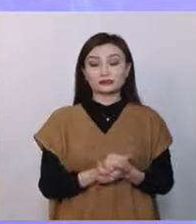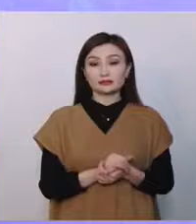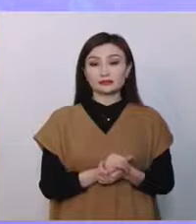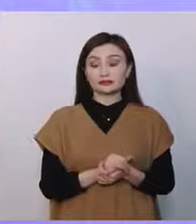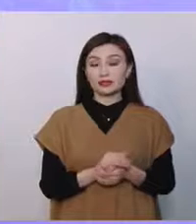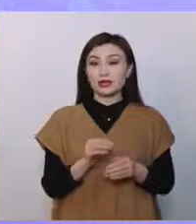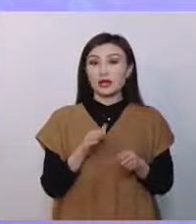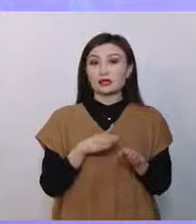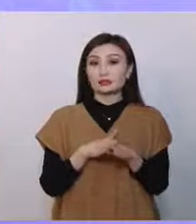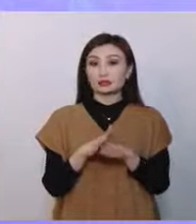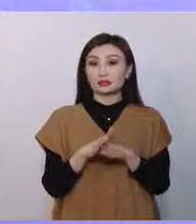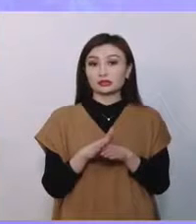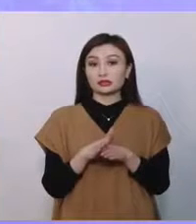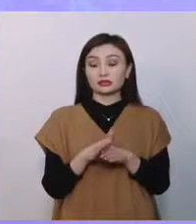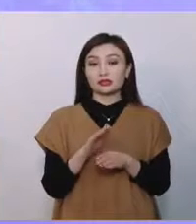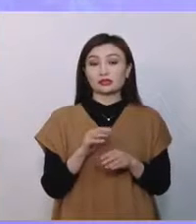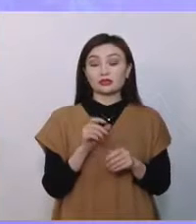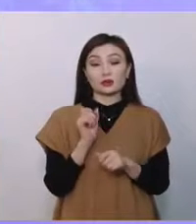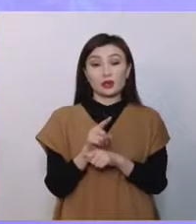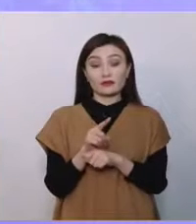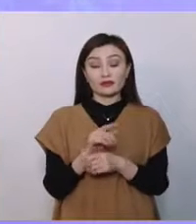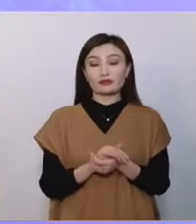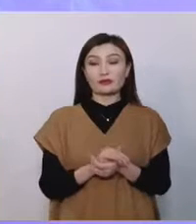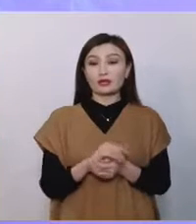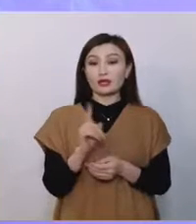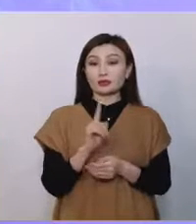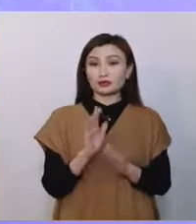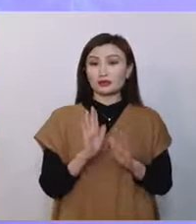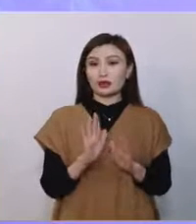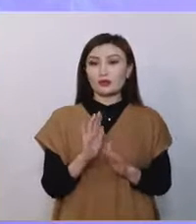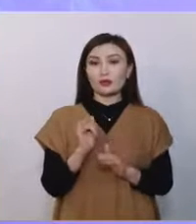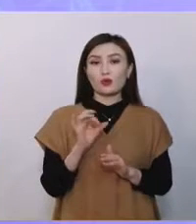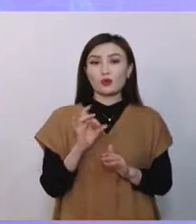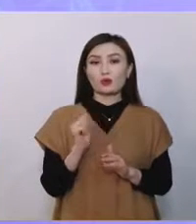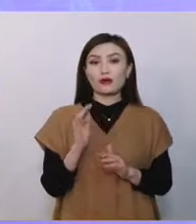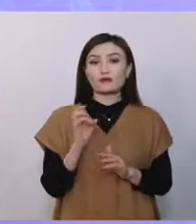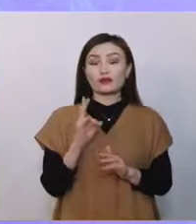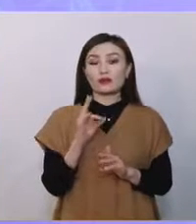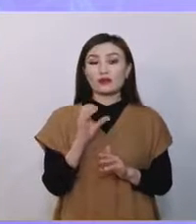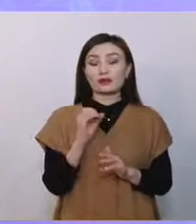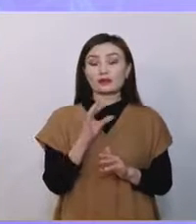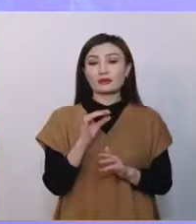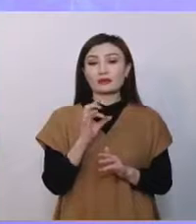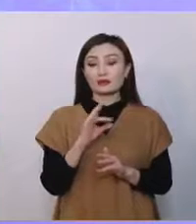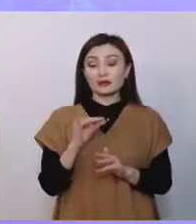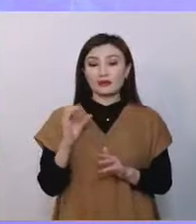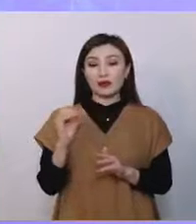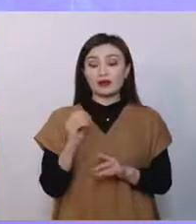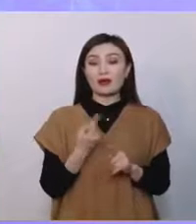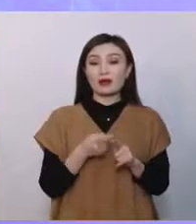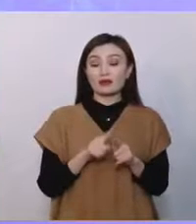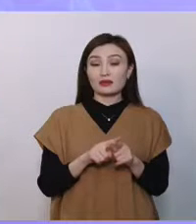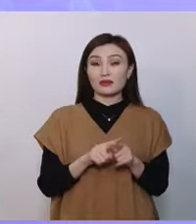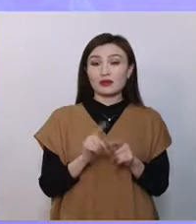решите уравнение что такое уравнение уравнение это